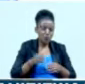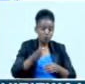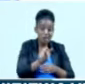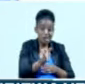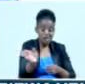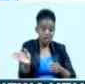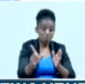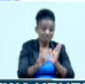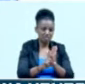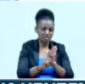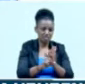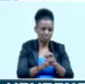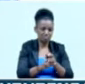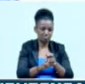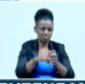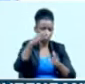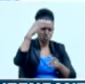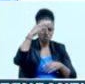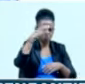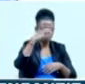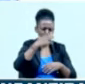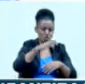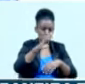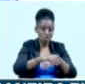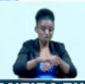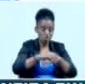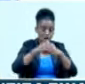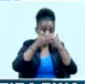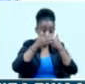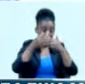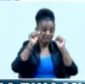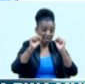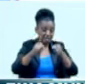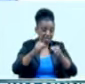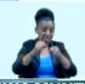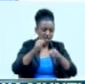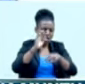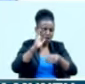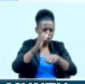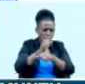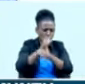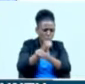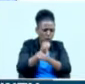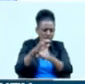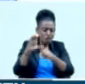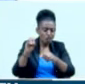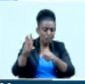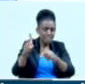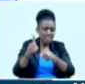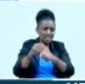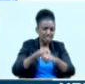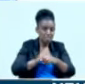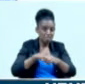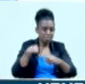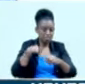yadohotse. Birababaje cyane kuba umuntu yakwandura COVID kubera ko mu by'ukuri atitaye kukubahiriza amabwiriza